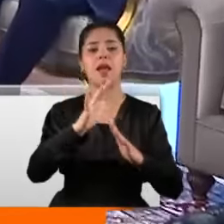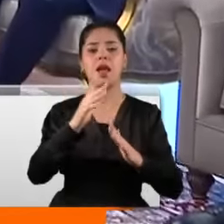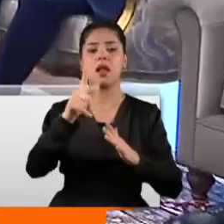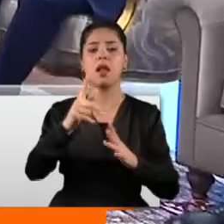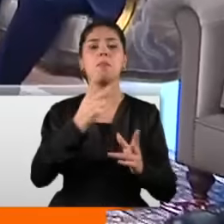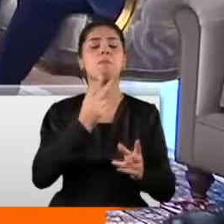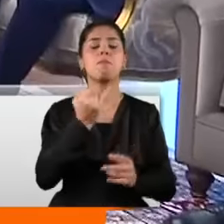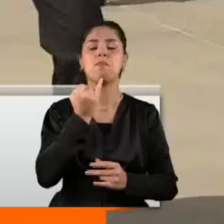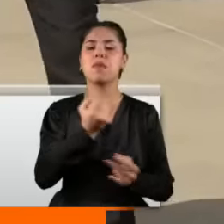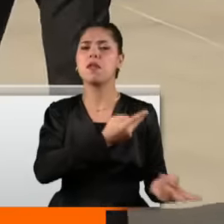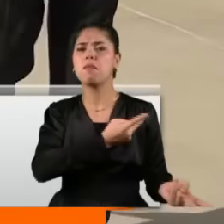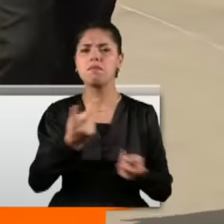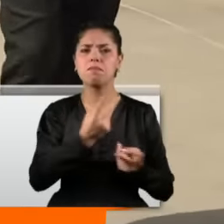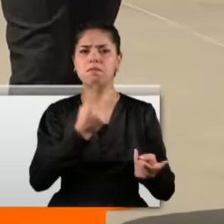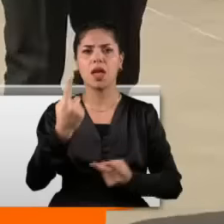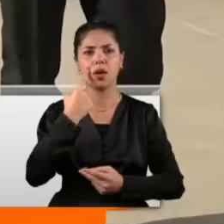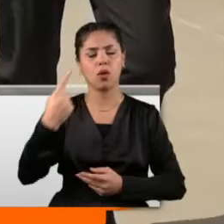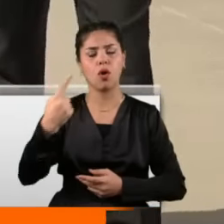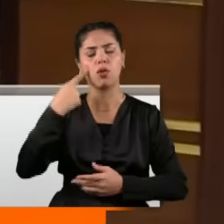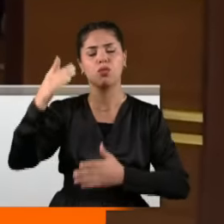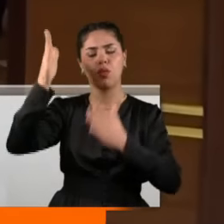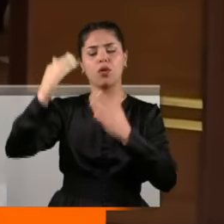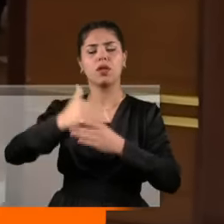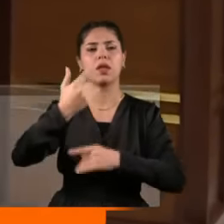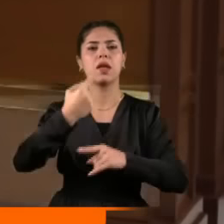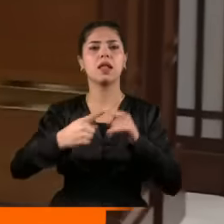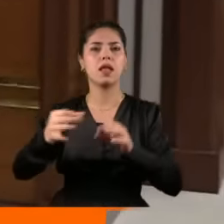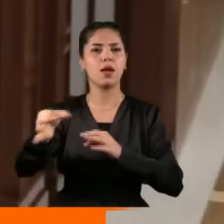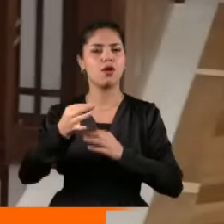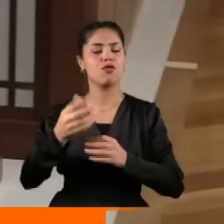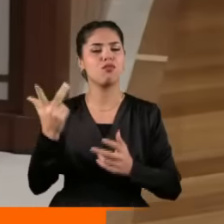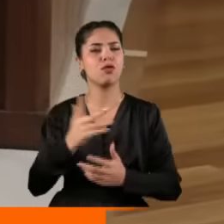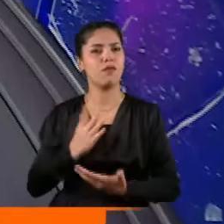ağırladığı konuklarla da Erdoğan'ın diplomasi trafiği hız kesmedi.